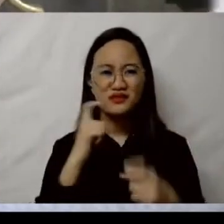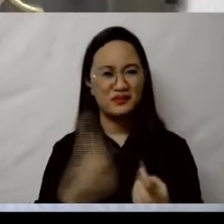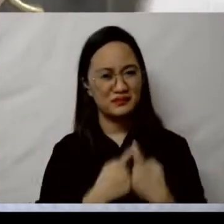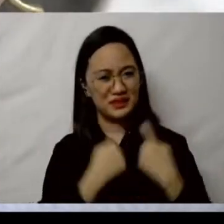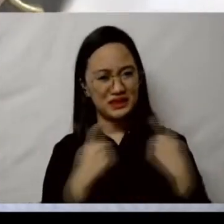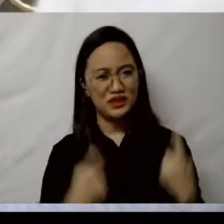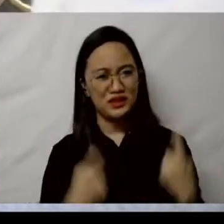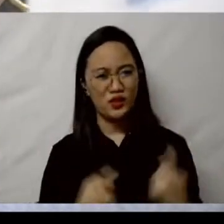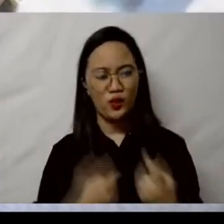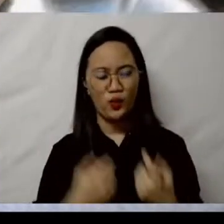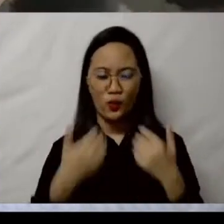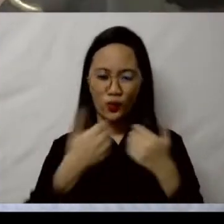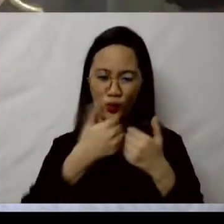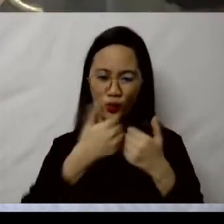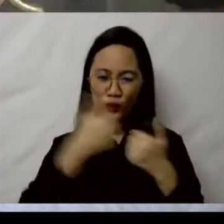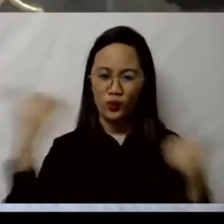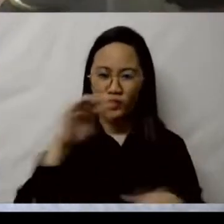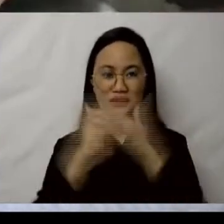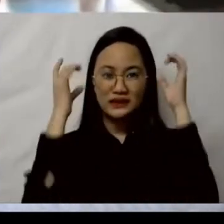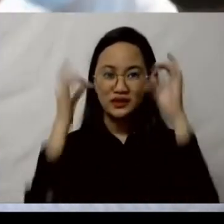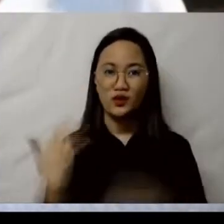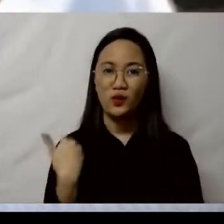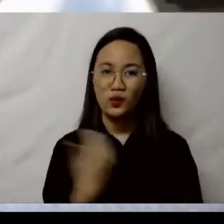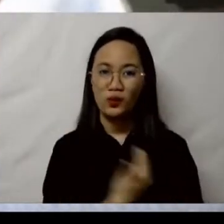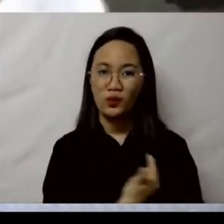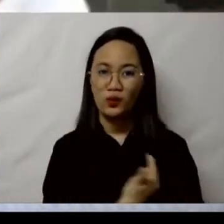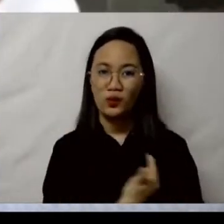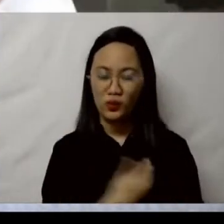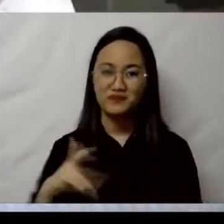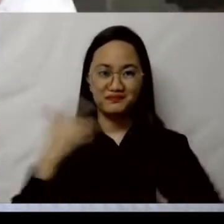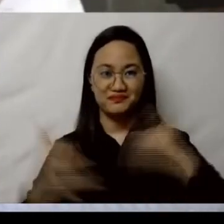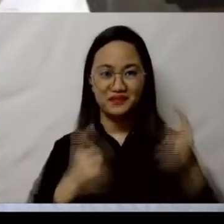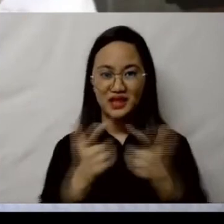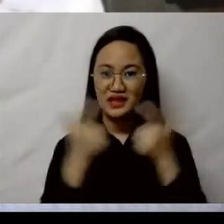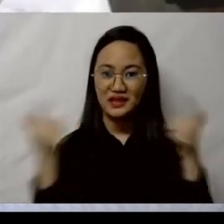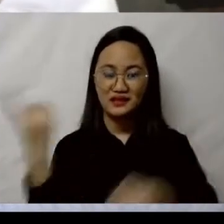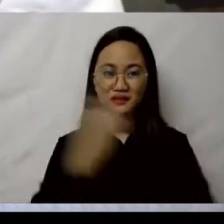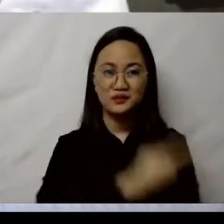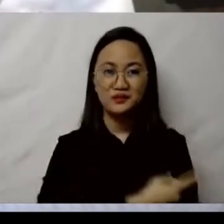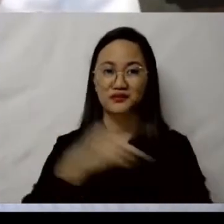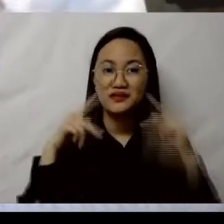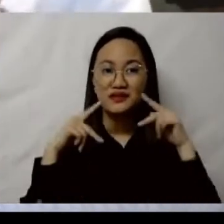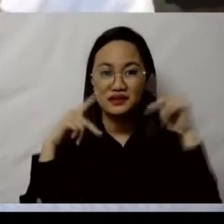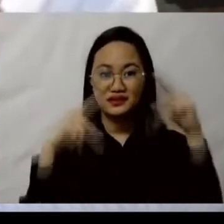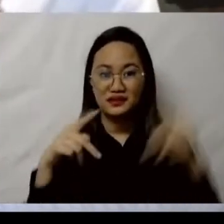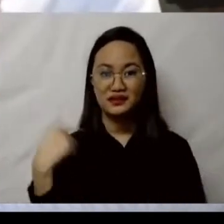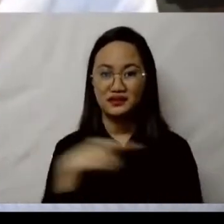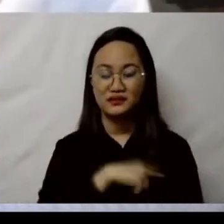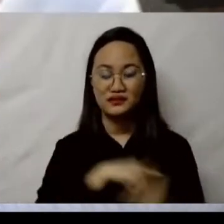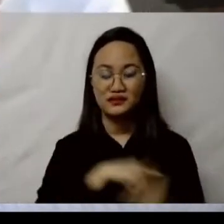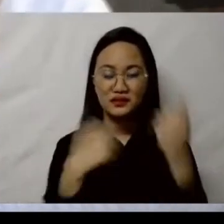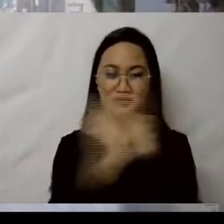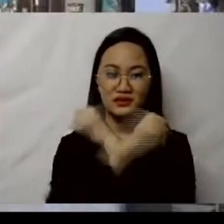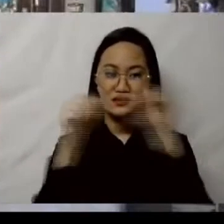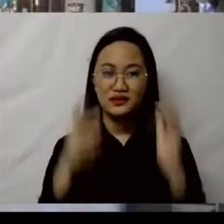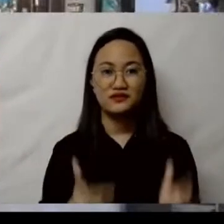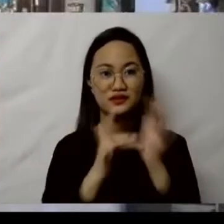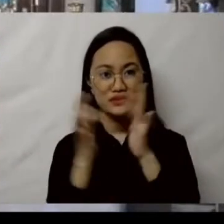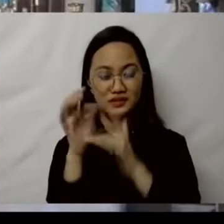ng kapahamakan, samantalang aming pinananabikan ang dakilang araw ng pagpapahayag ng tagapagligtas naming si